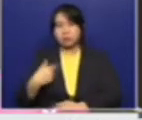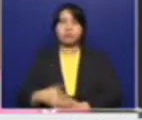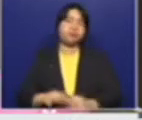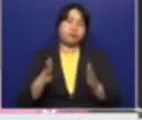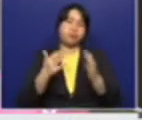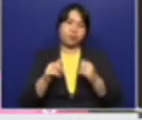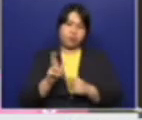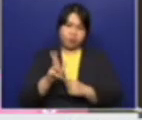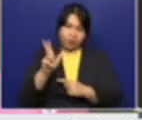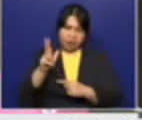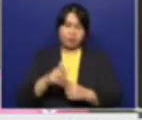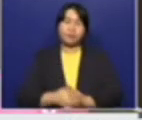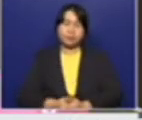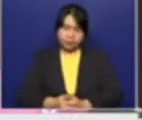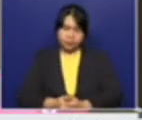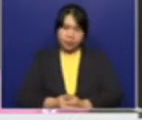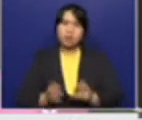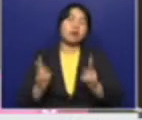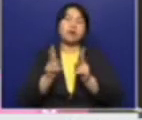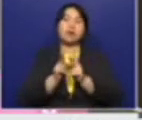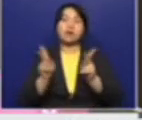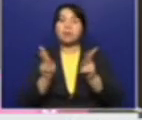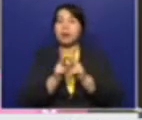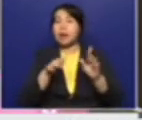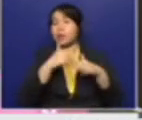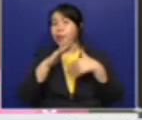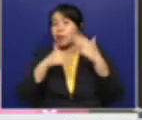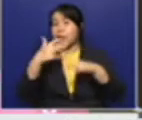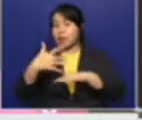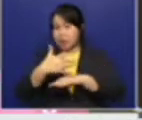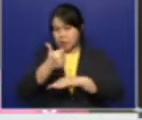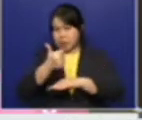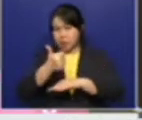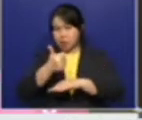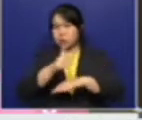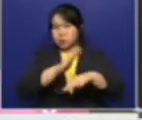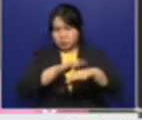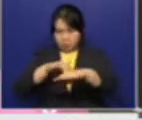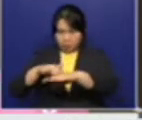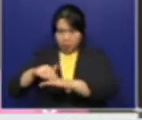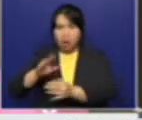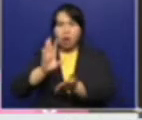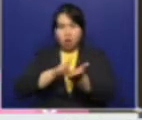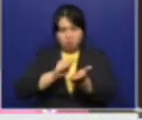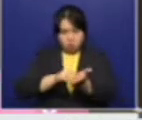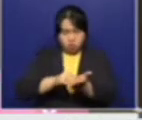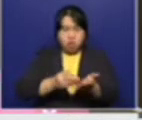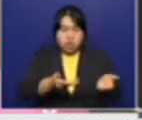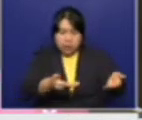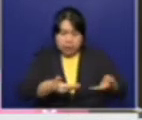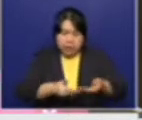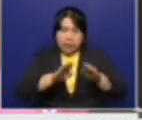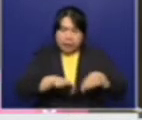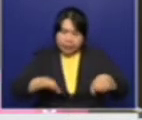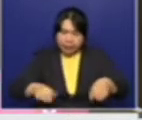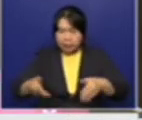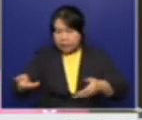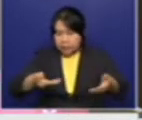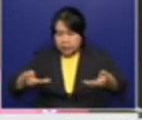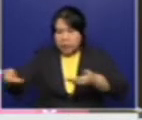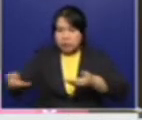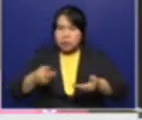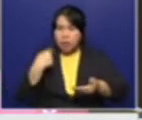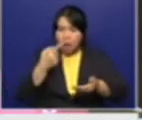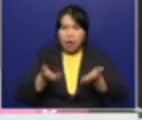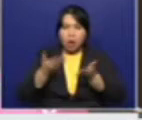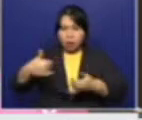ามกรรมาธิการพัฒนาการเมืองนี่ก็สามารถที่จะเรียกข้อมูลเรียกน้องๆเรียกหลายคนเข้าม